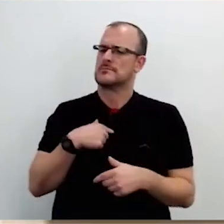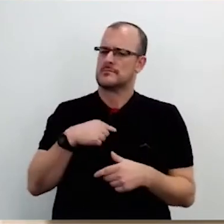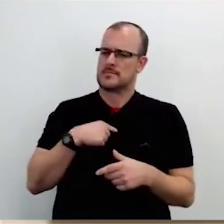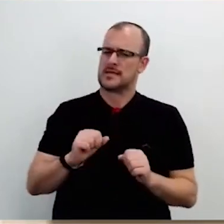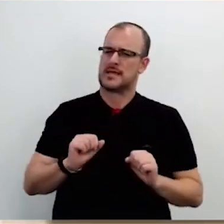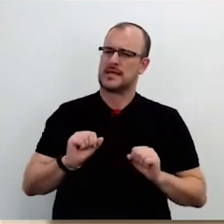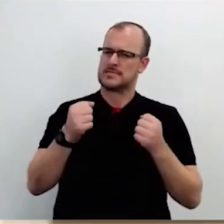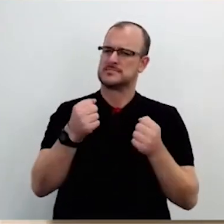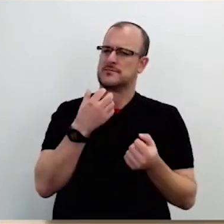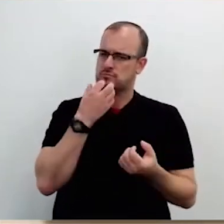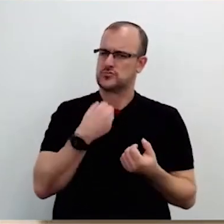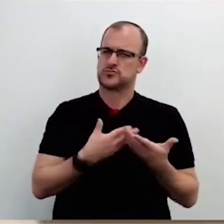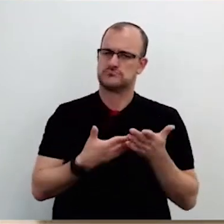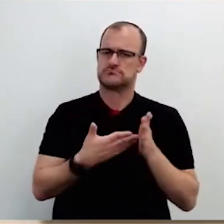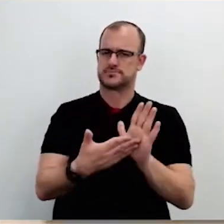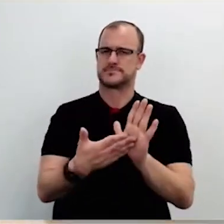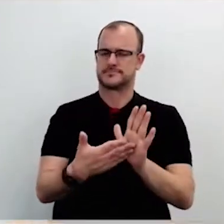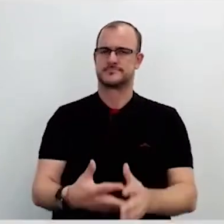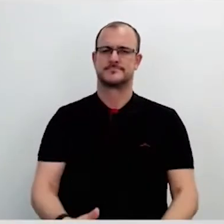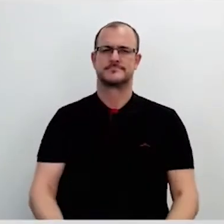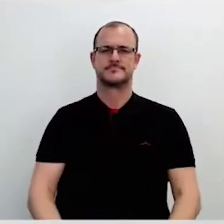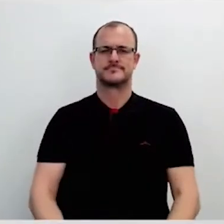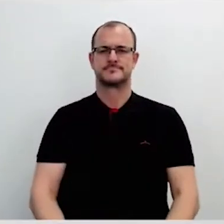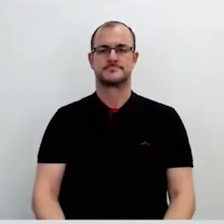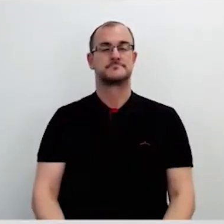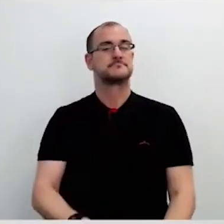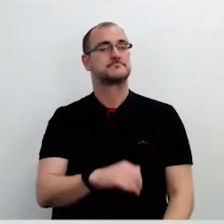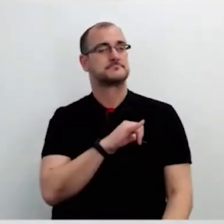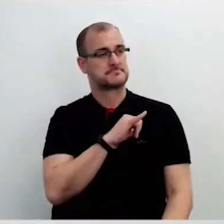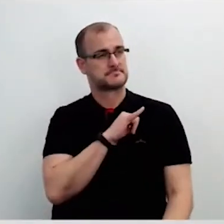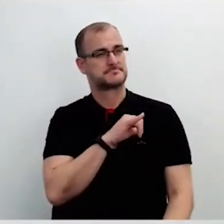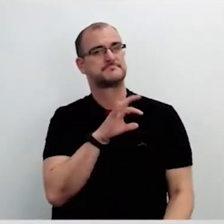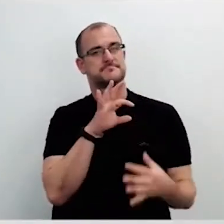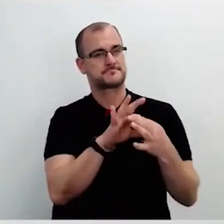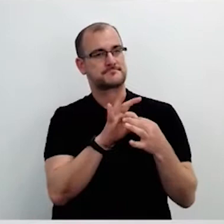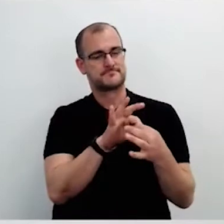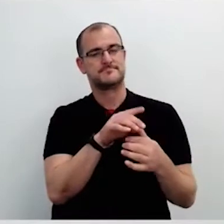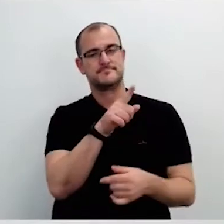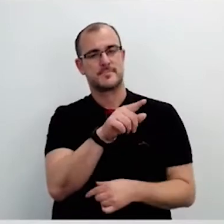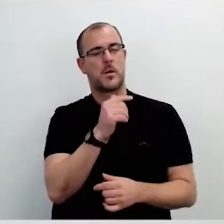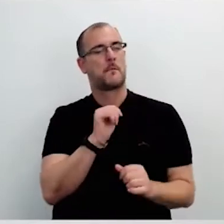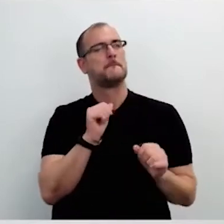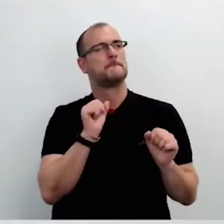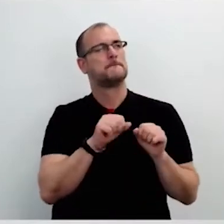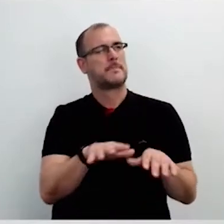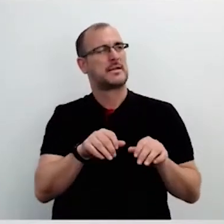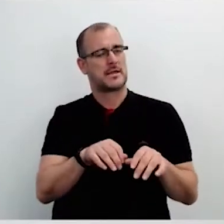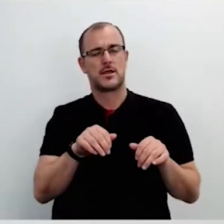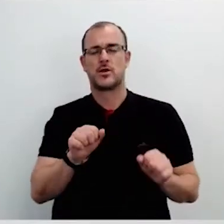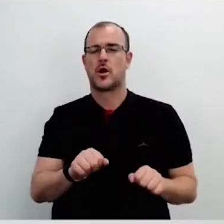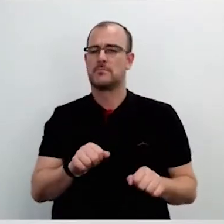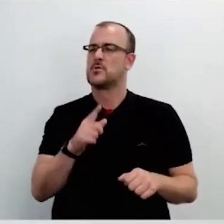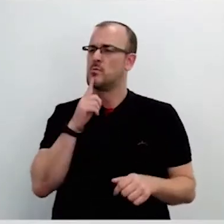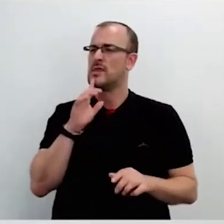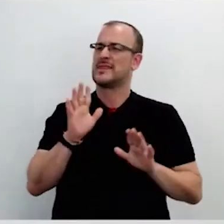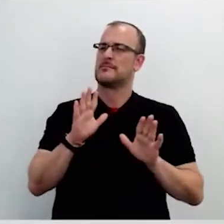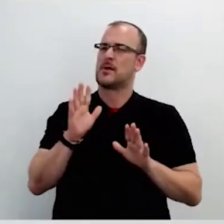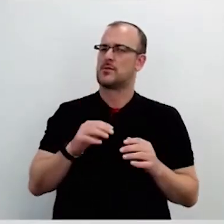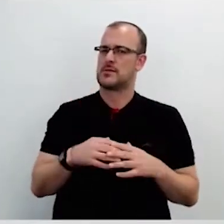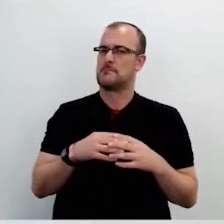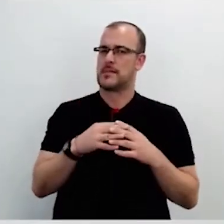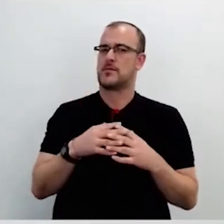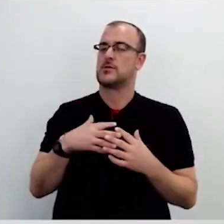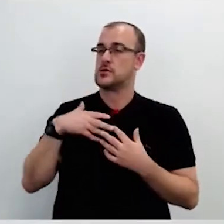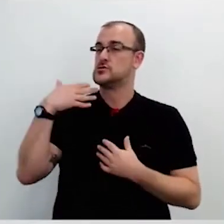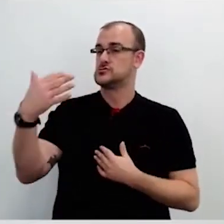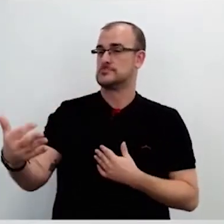Initiativen vermitteln. Ja, interessant hier der Zusammenhang zwischen da auch Medienkompetenzen und auch Demokratiebildung. Darüber sprechen wir sogar auch